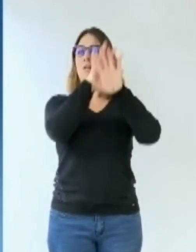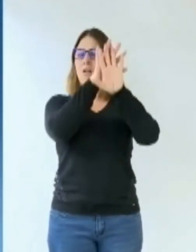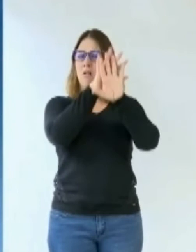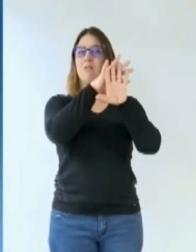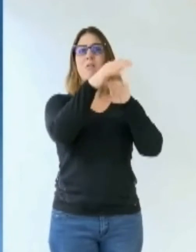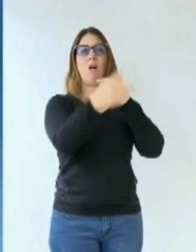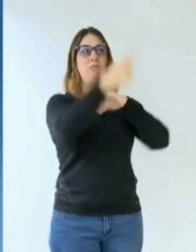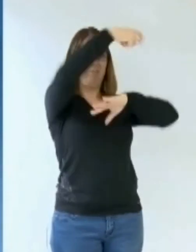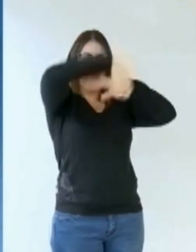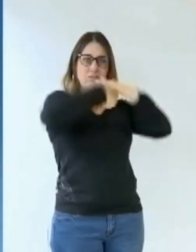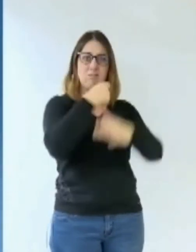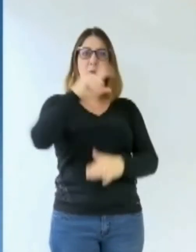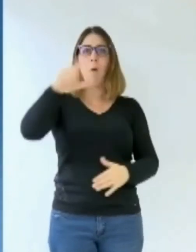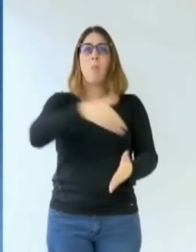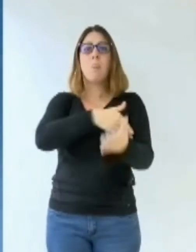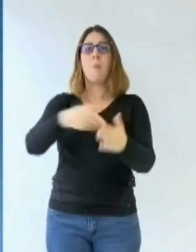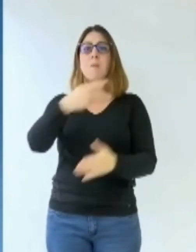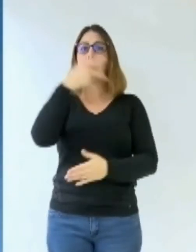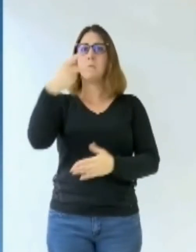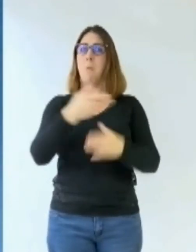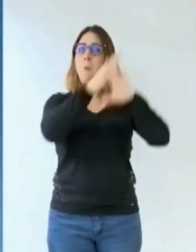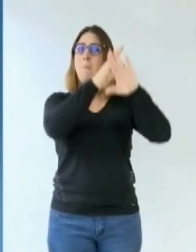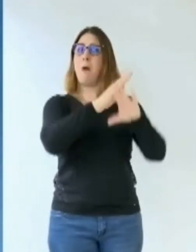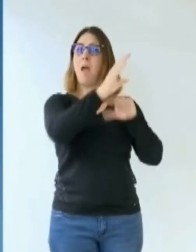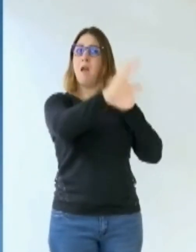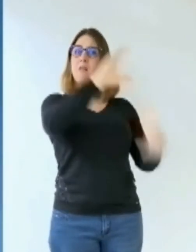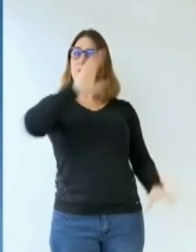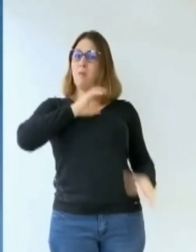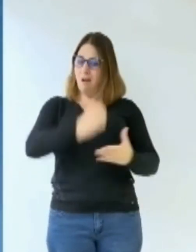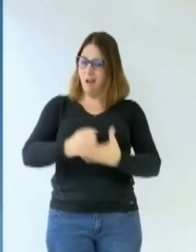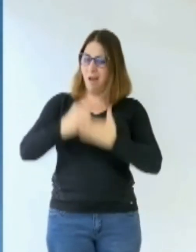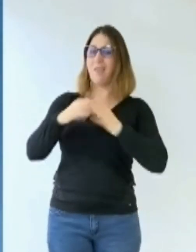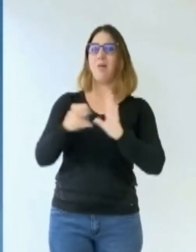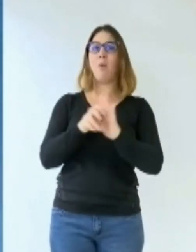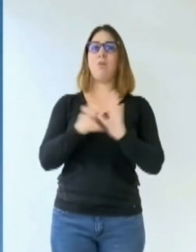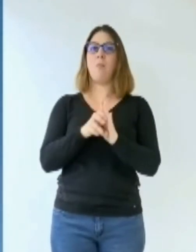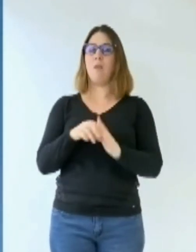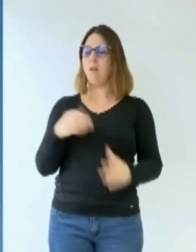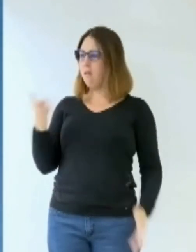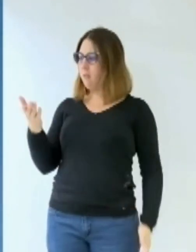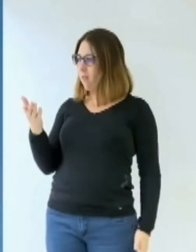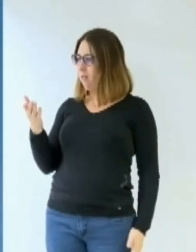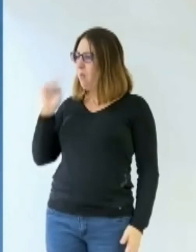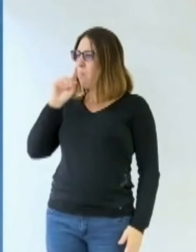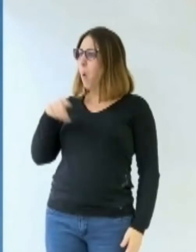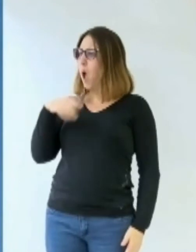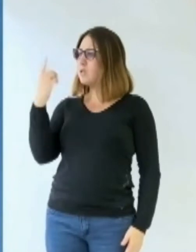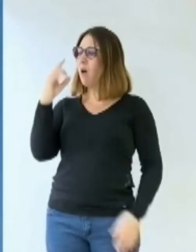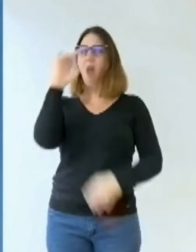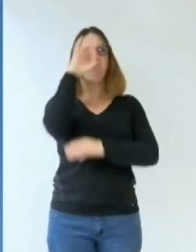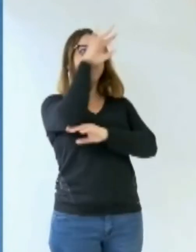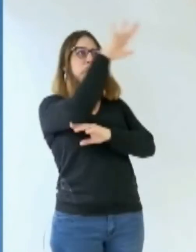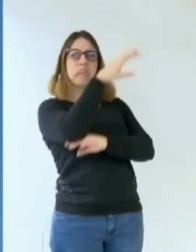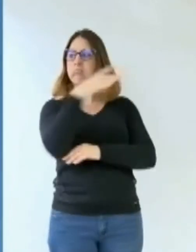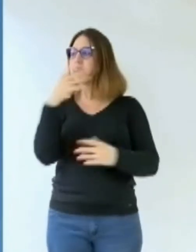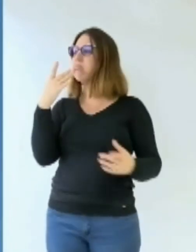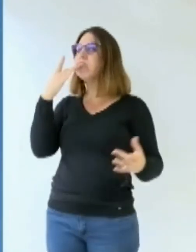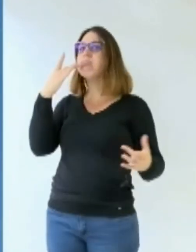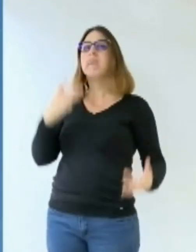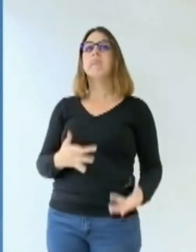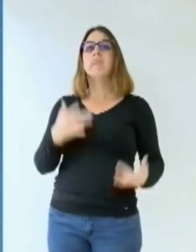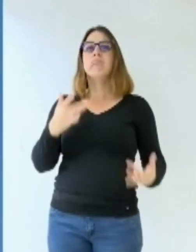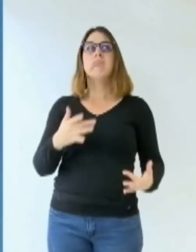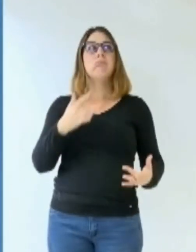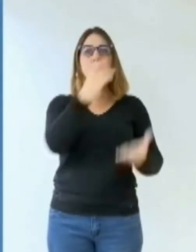mis à disposition une somme de 2 millions d'euros pour aider Grenoble. Nous regrettons que vous ayez décidé seul de rejeter cette proposition